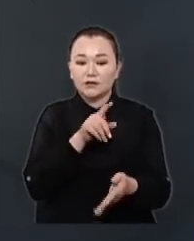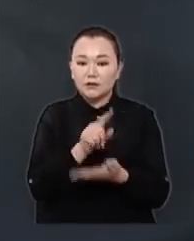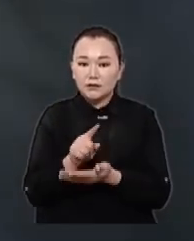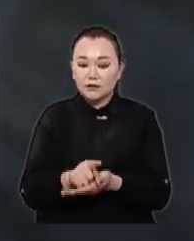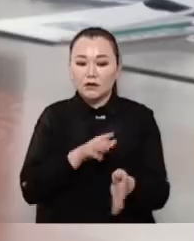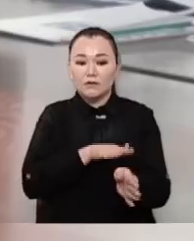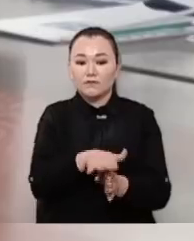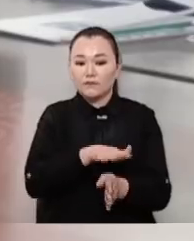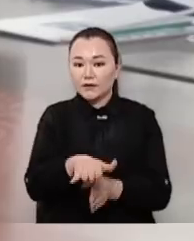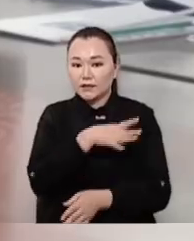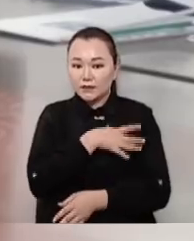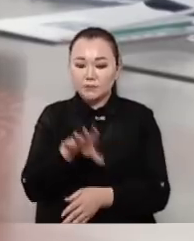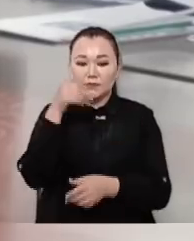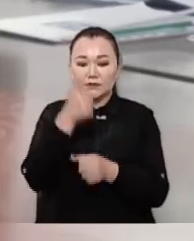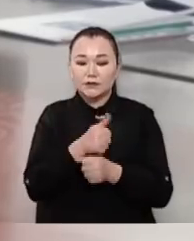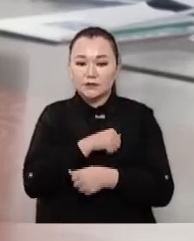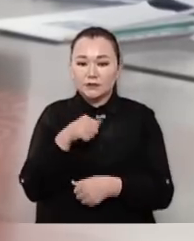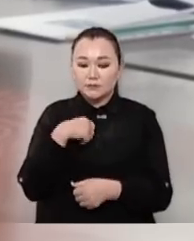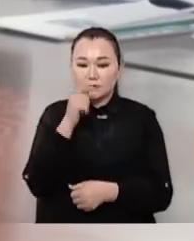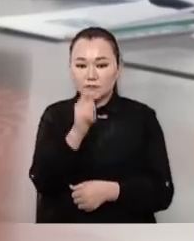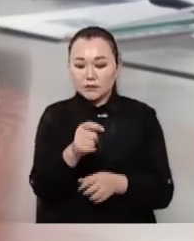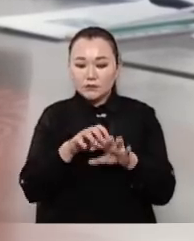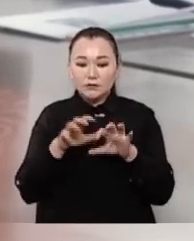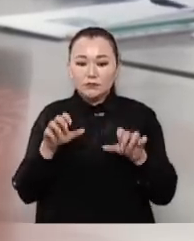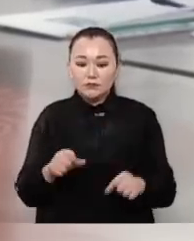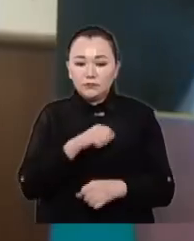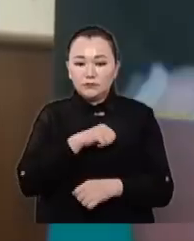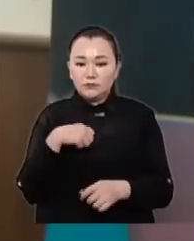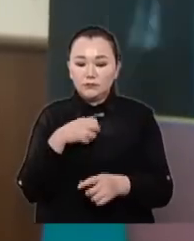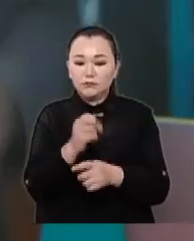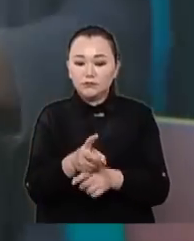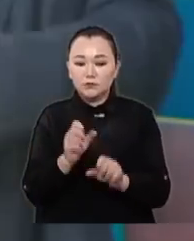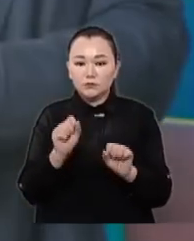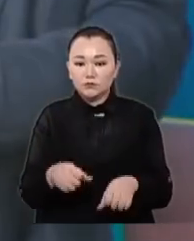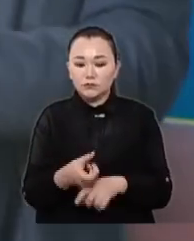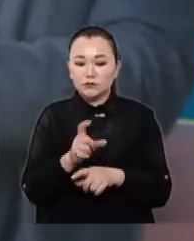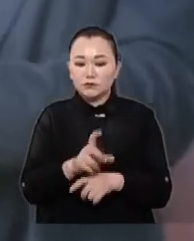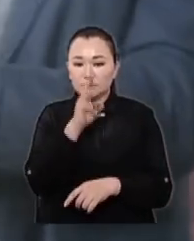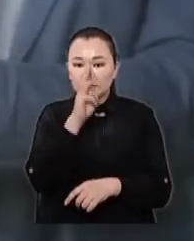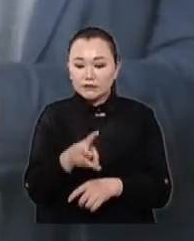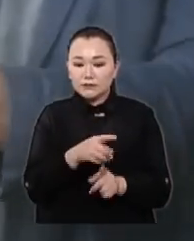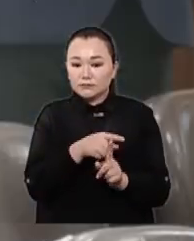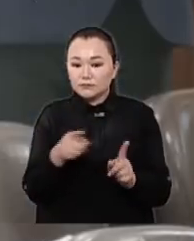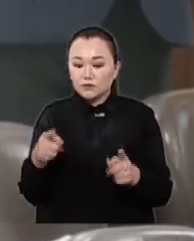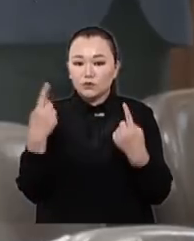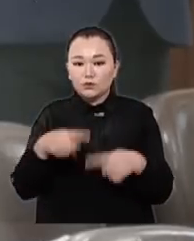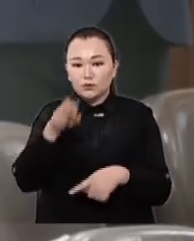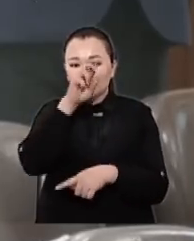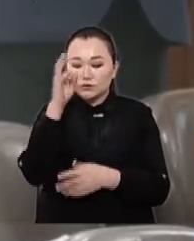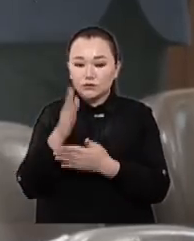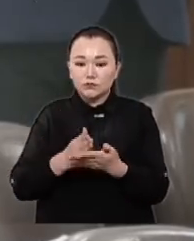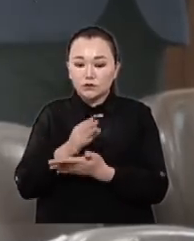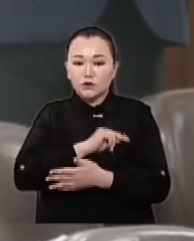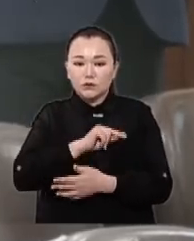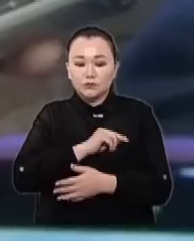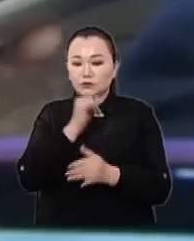абыроймен атқармаса, президент өзі тағайындаған билік өкілін жұмыстан босатады. Дәл осы 3 жылда ол басқа мемлекеттік қызметте